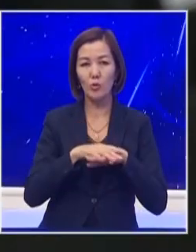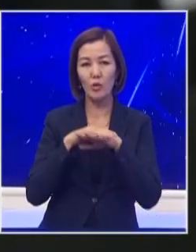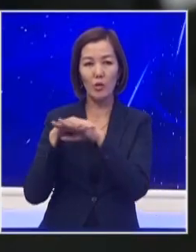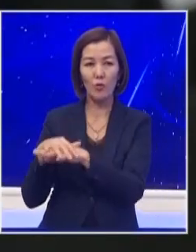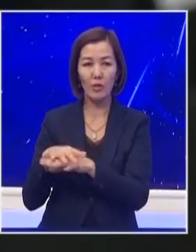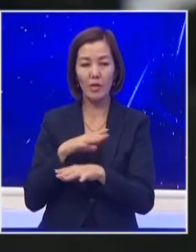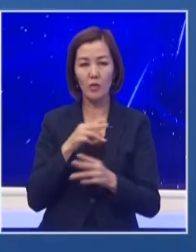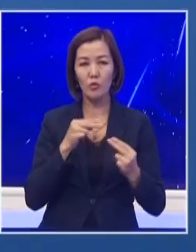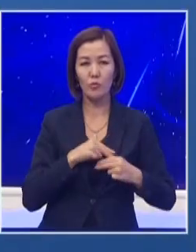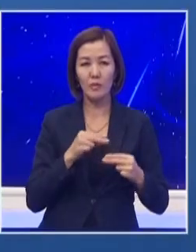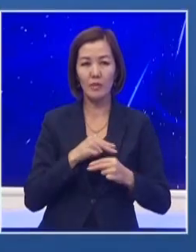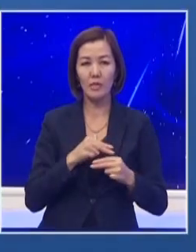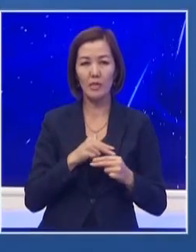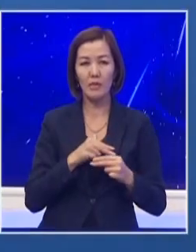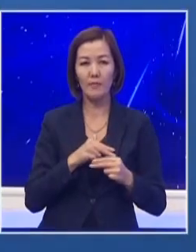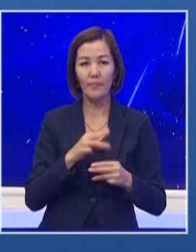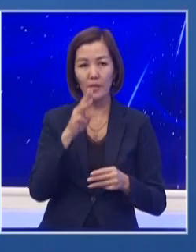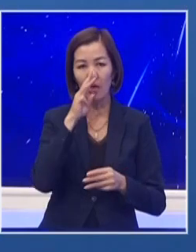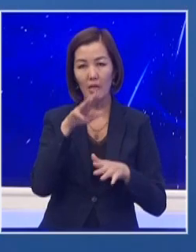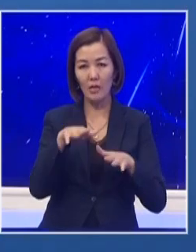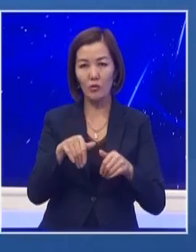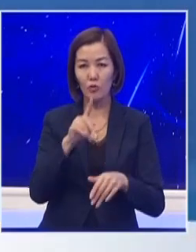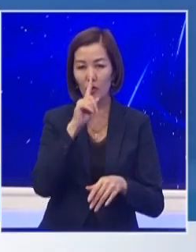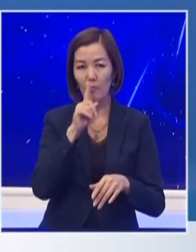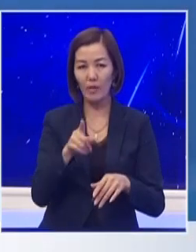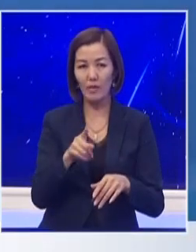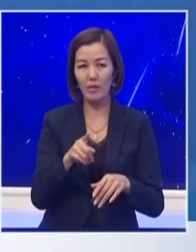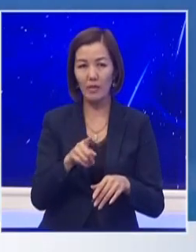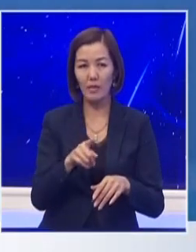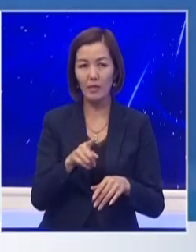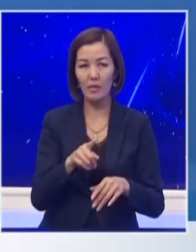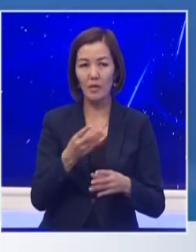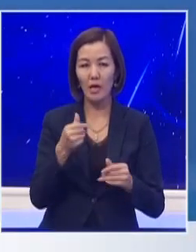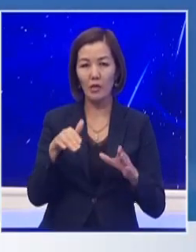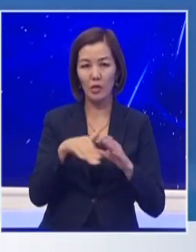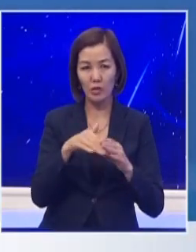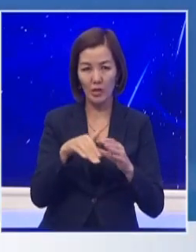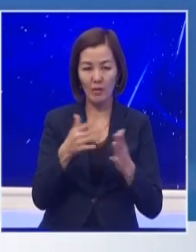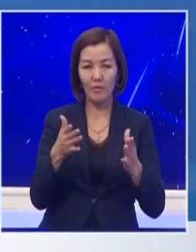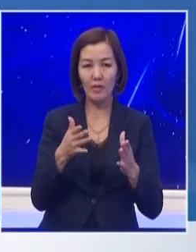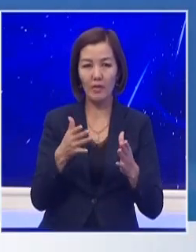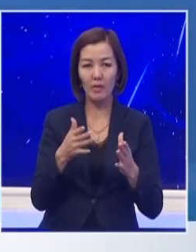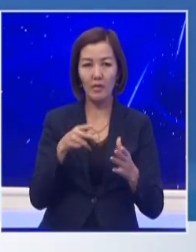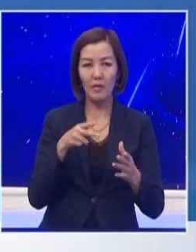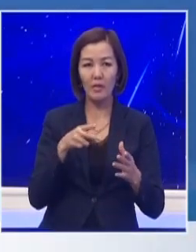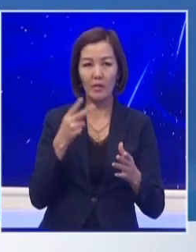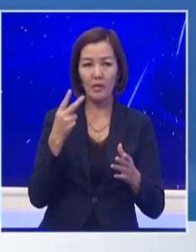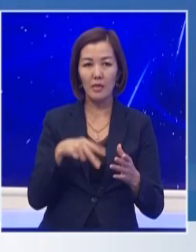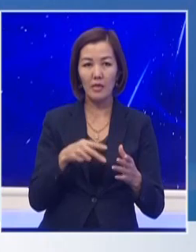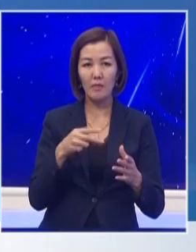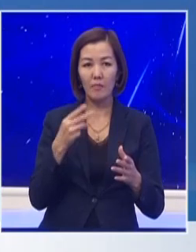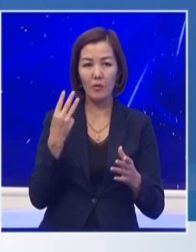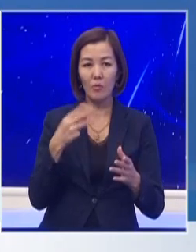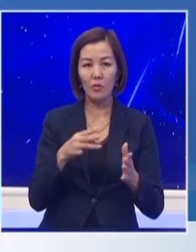жаңағы жұмыс істейтін адамның жұмыс қызметкерінің айлығынан ұсталмайды. Ол жаңағы жинала береді, жинала береді. Бұл ақша 2038 жылдан бастап